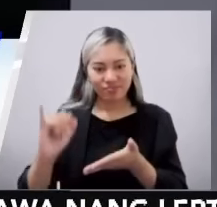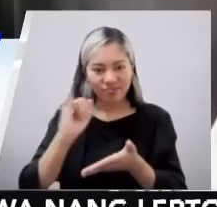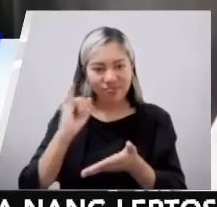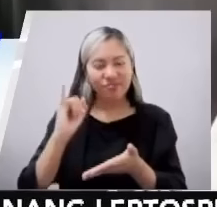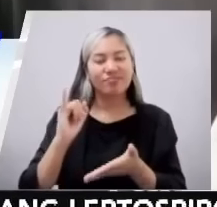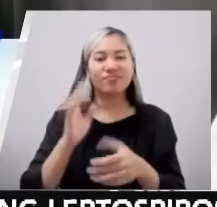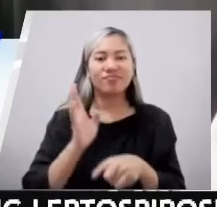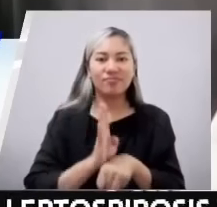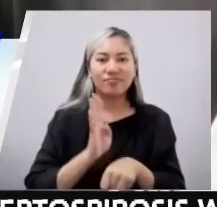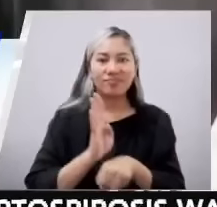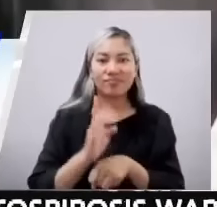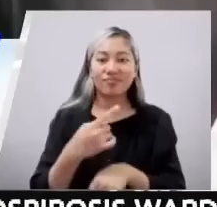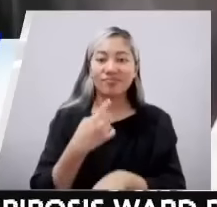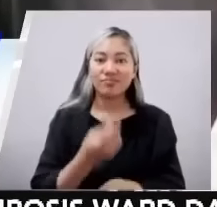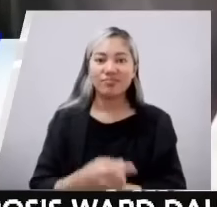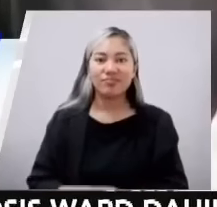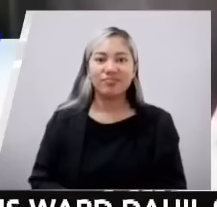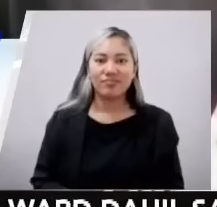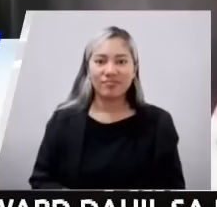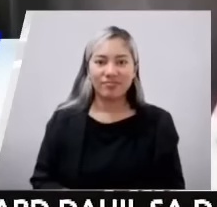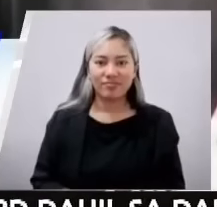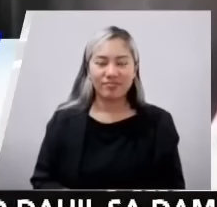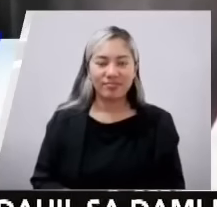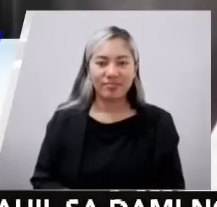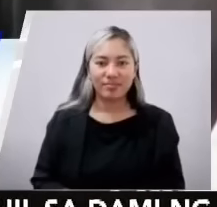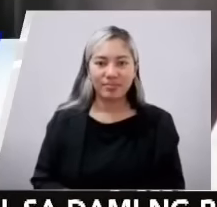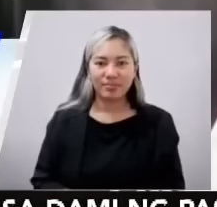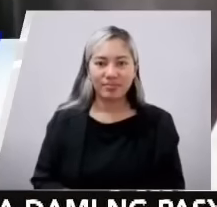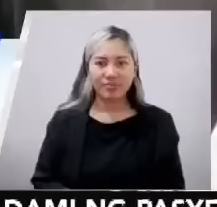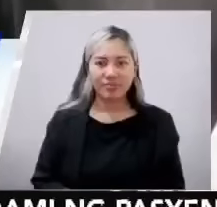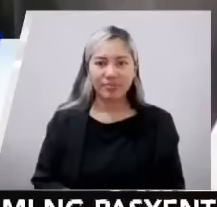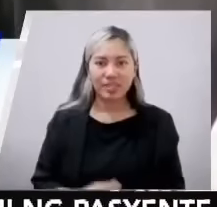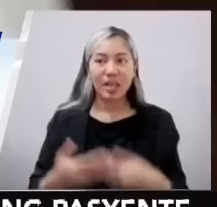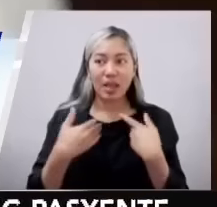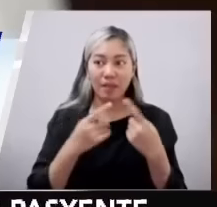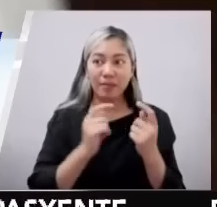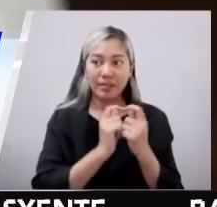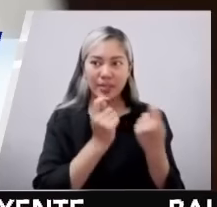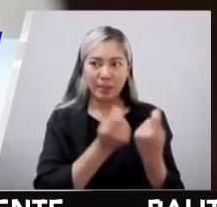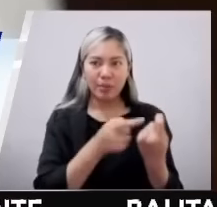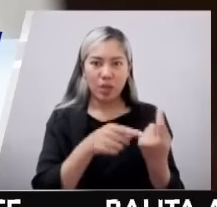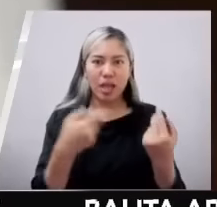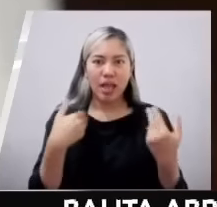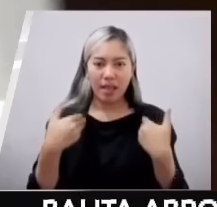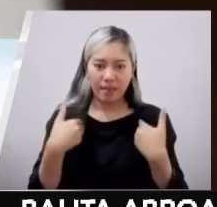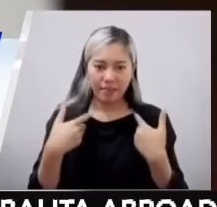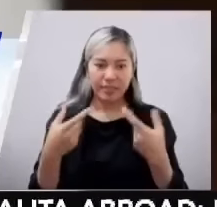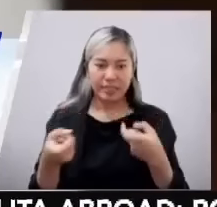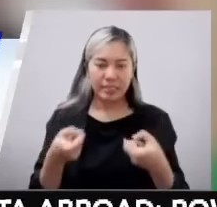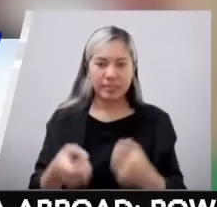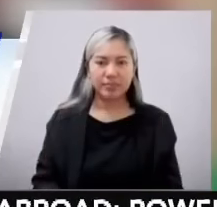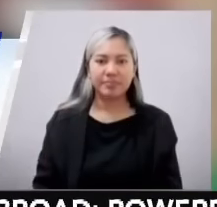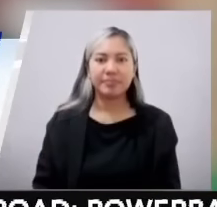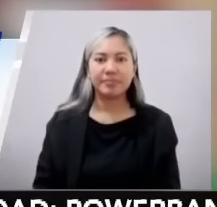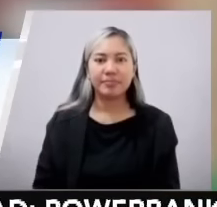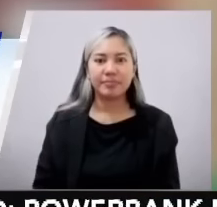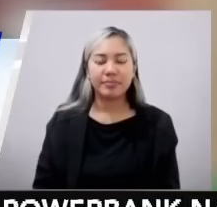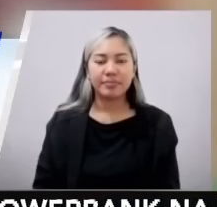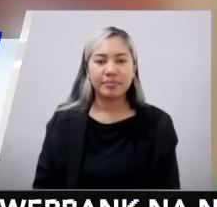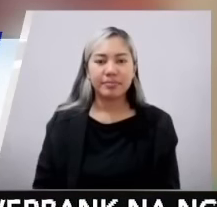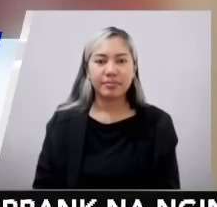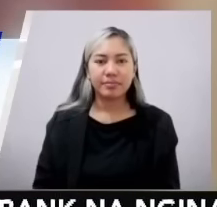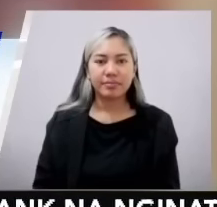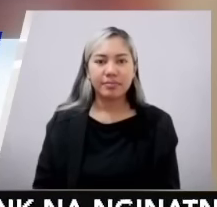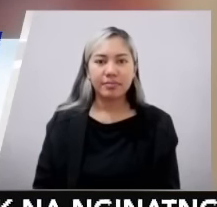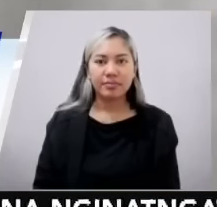yulo ako na pong bahala po may may team na rin naman po ako na magha-handle po diyan sa ngayon focus muna si yulo sa kanyang